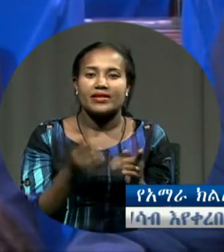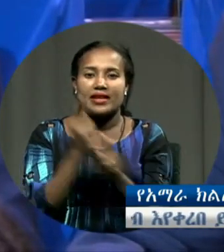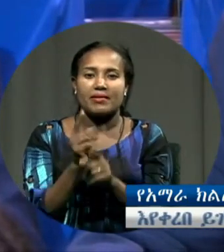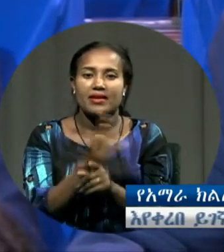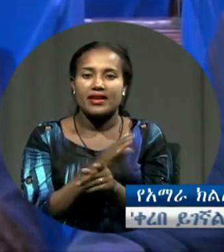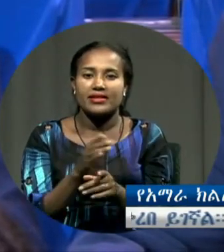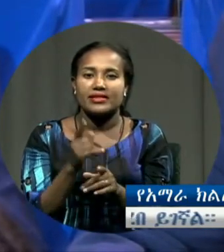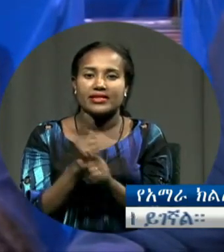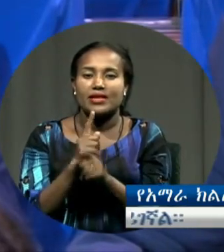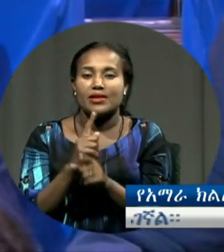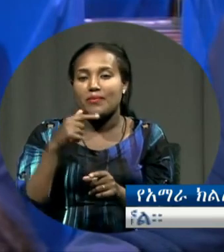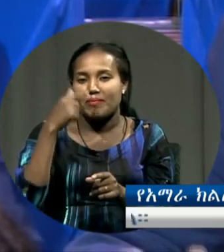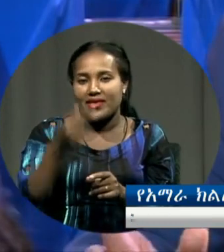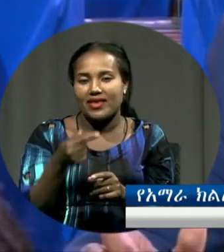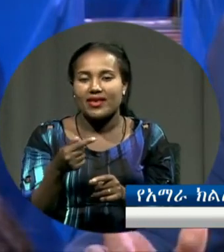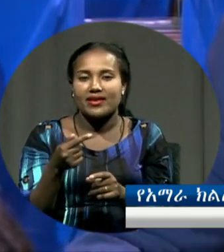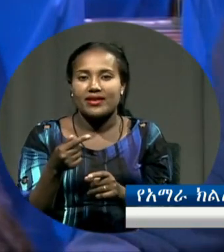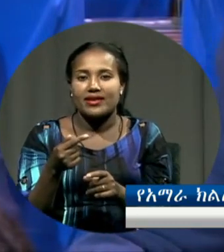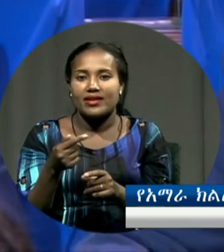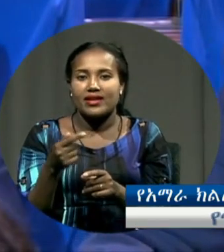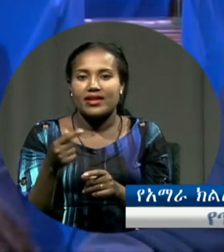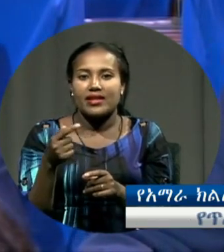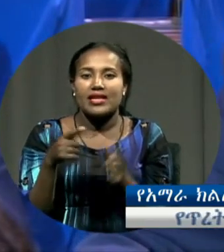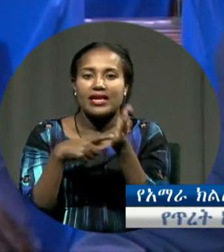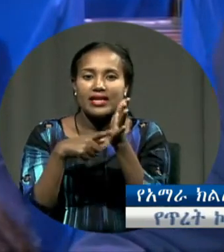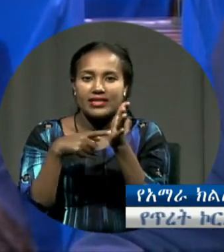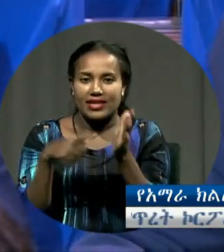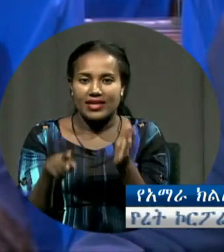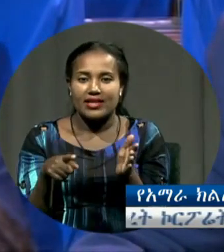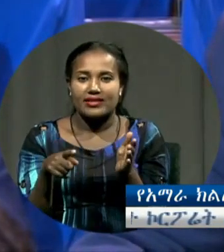ተገቢና ትክክል ነው ብዬ ለግልጸኝነት